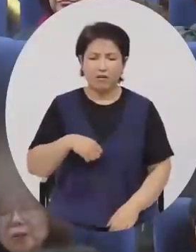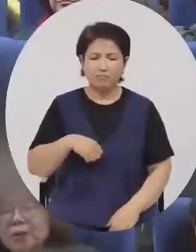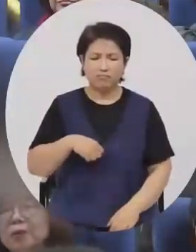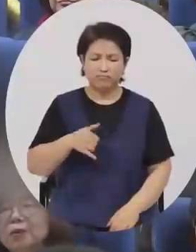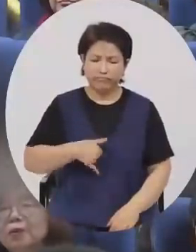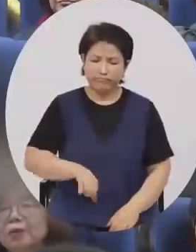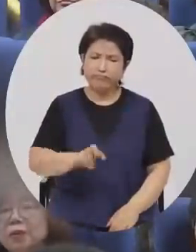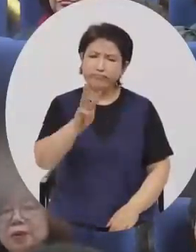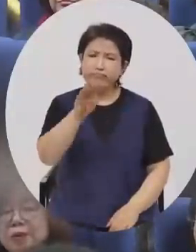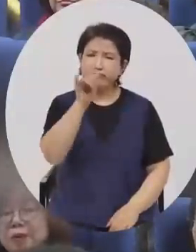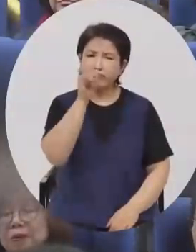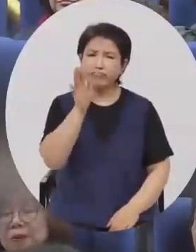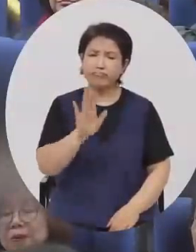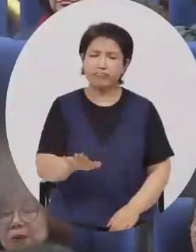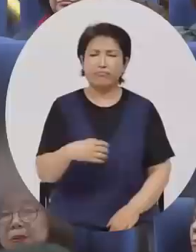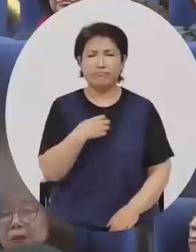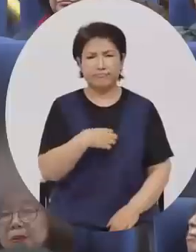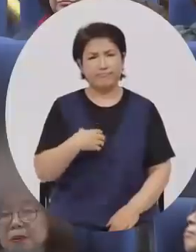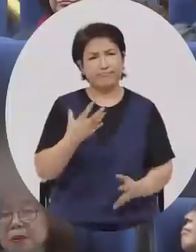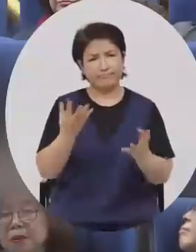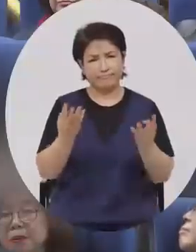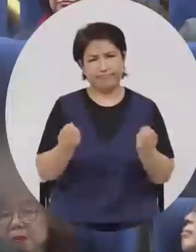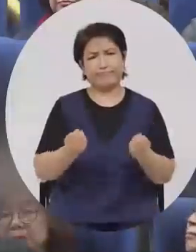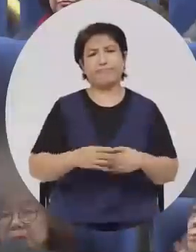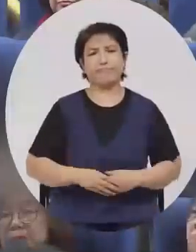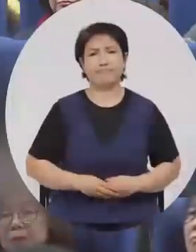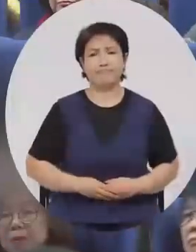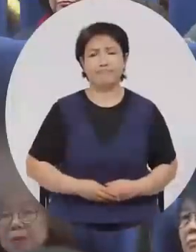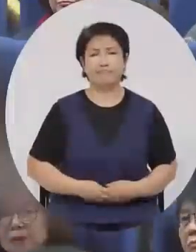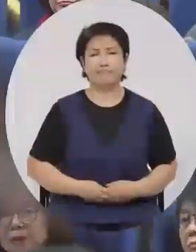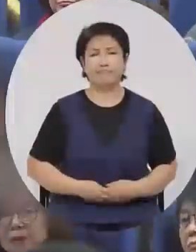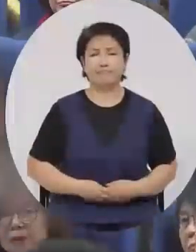있는 가장인데 걱정입니다, 스님.